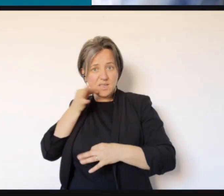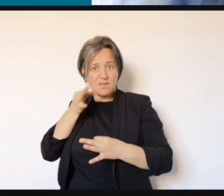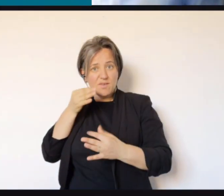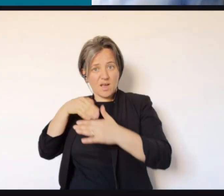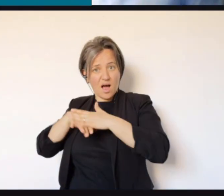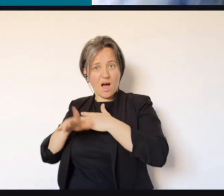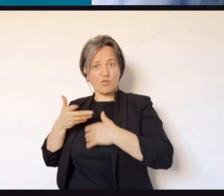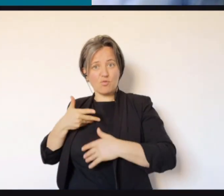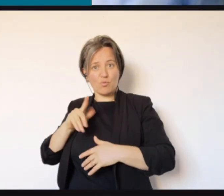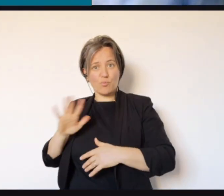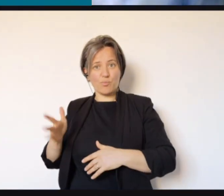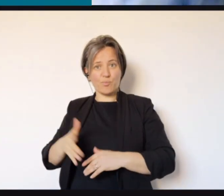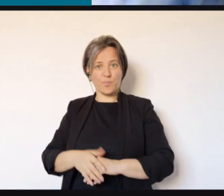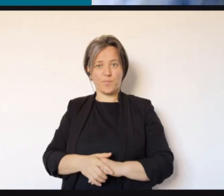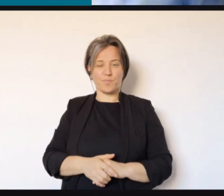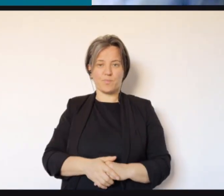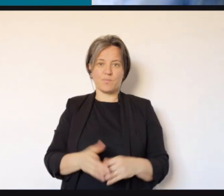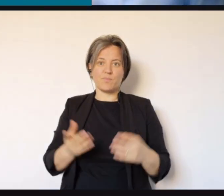E